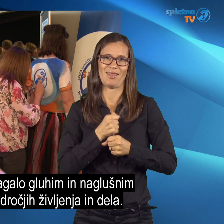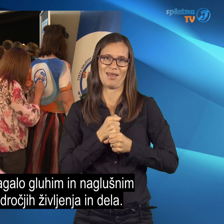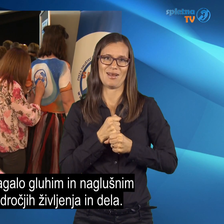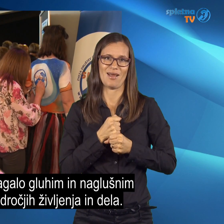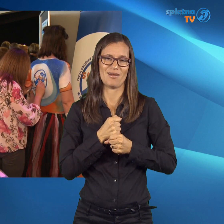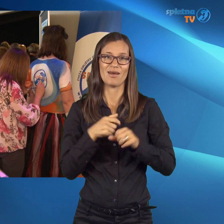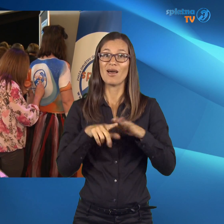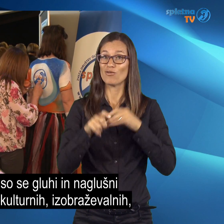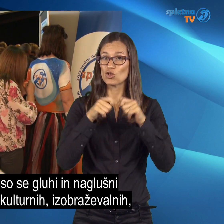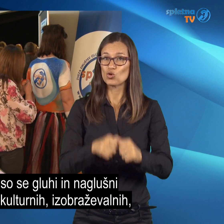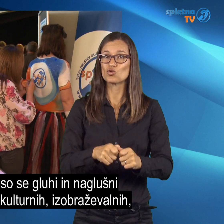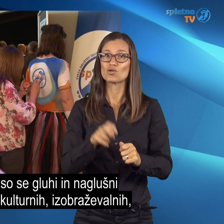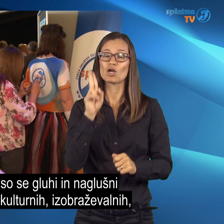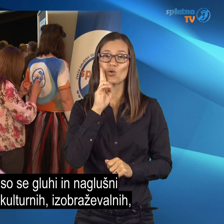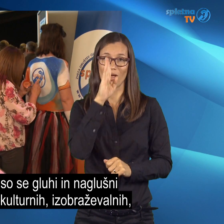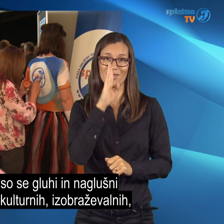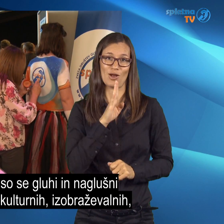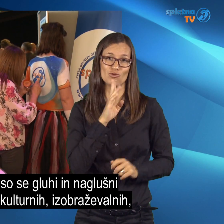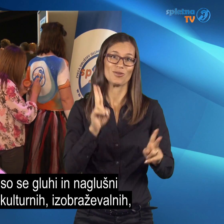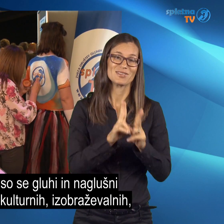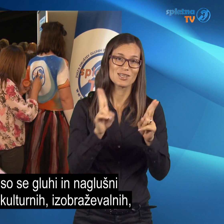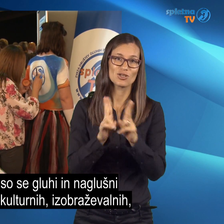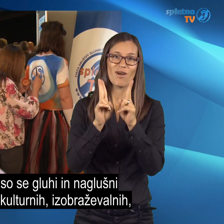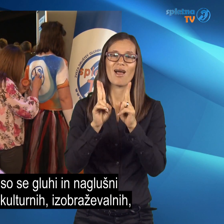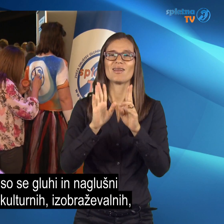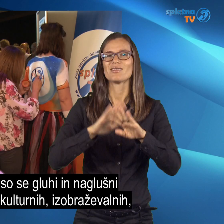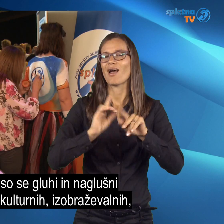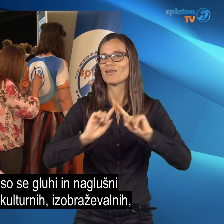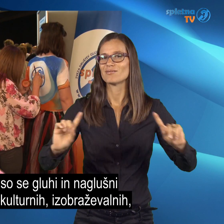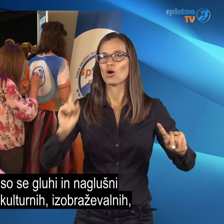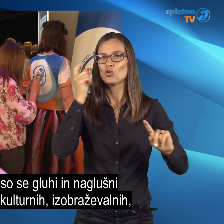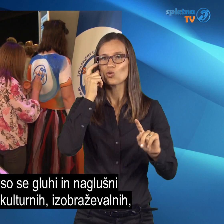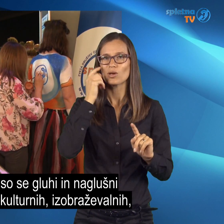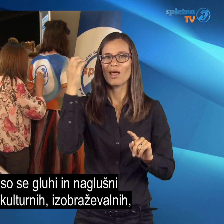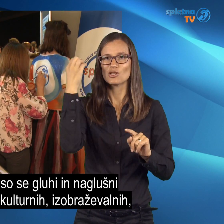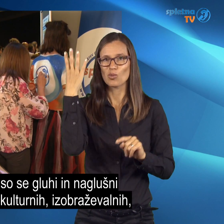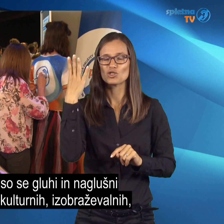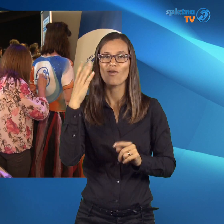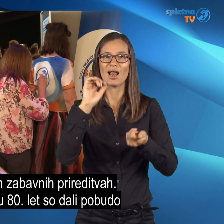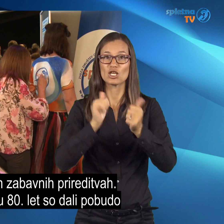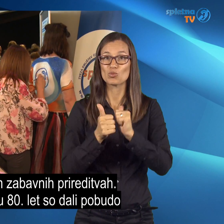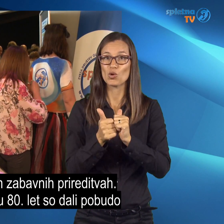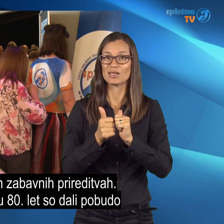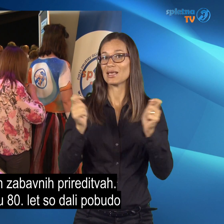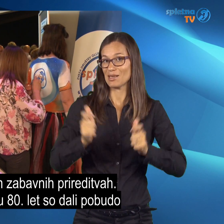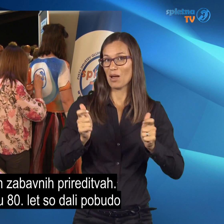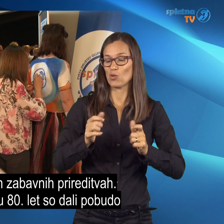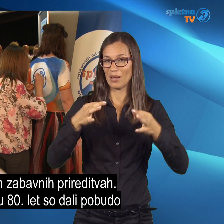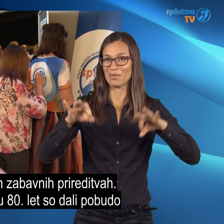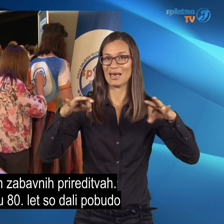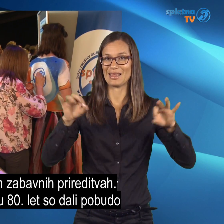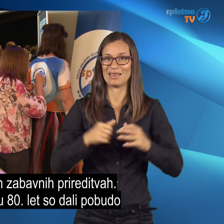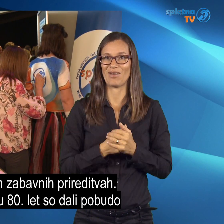dela. V društvu so se gluhi in naglušni srečevali na kulturnih, izobraževalnih, športnih